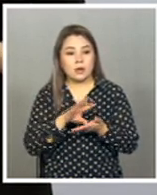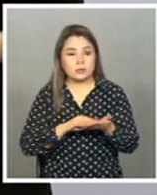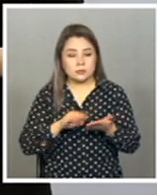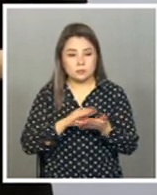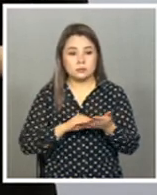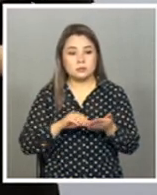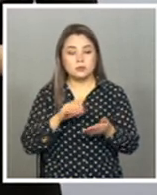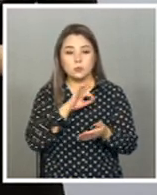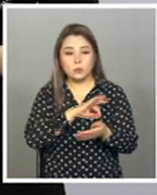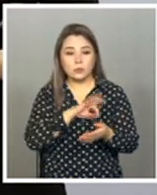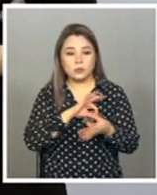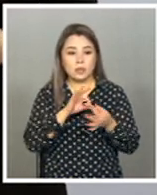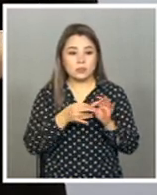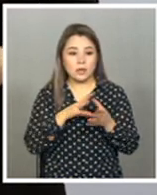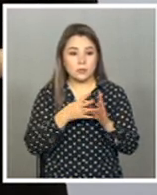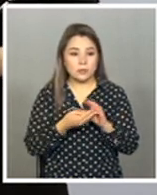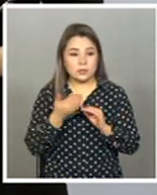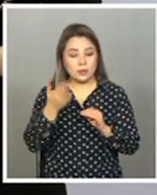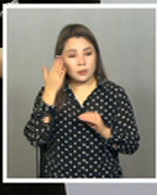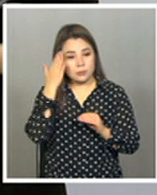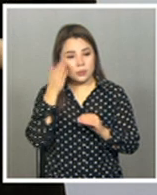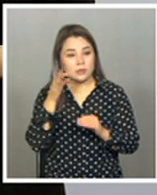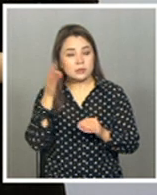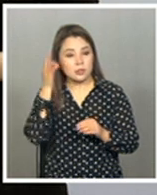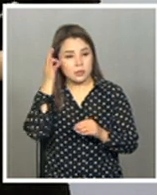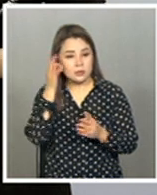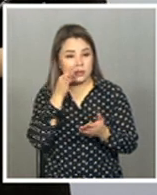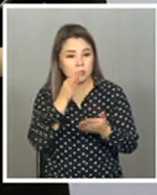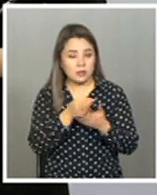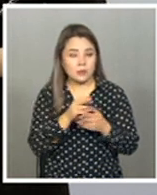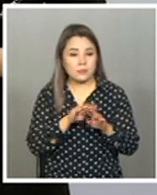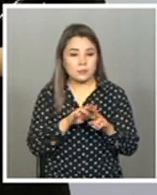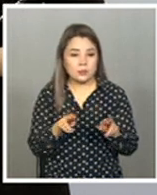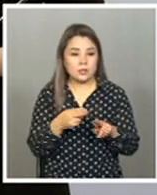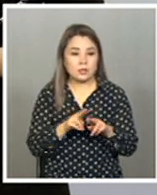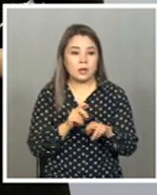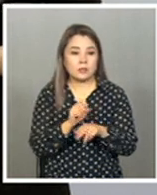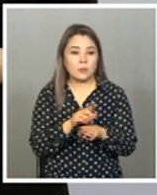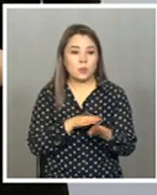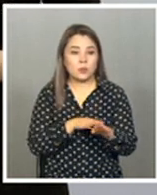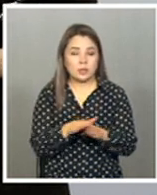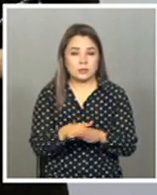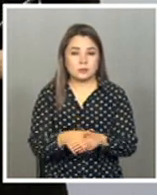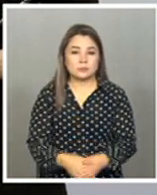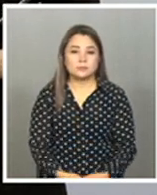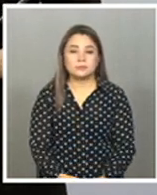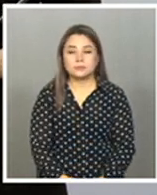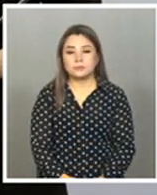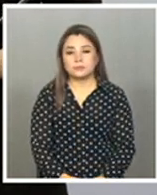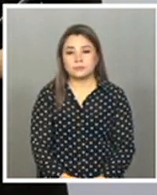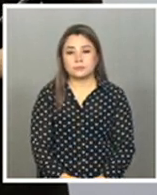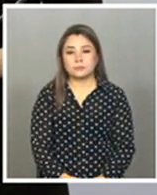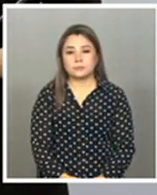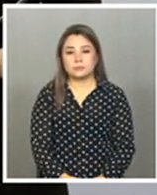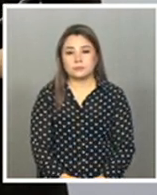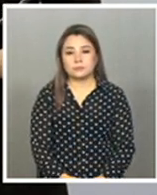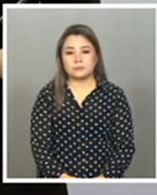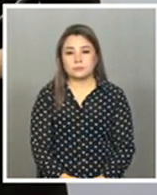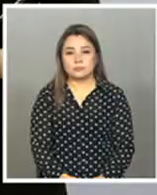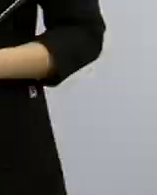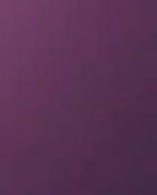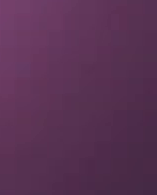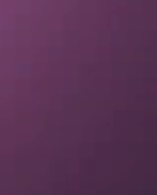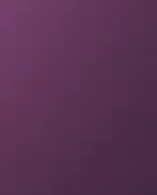қолданылатын амалдардың қасиеттерін еске түсіріп, бір қатар тапсырмалар орындадық. Осымен сабағымызды аяқтаймыз. Сау